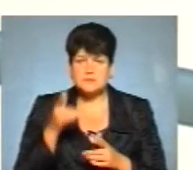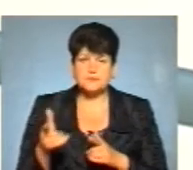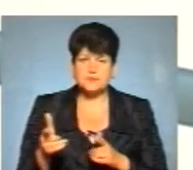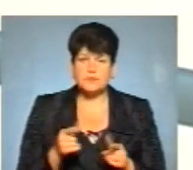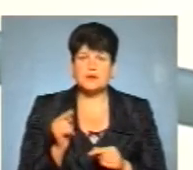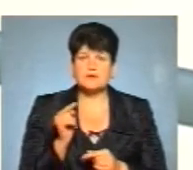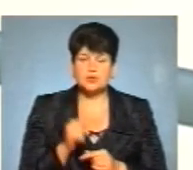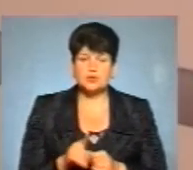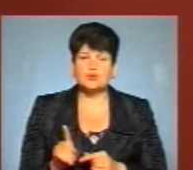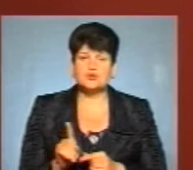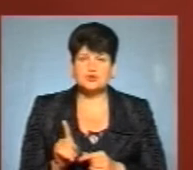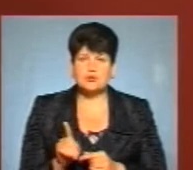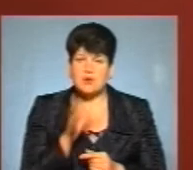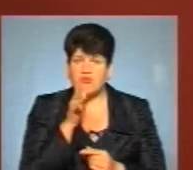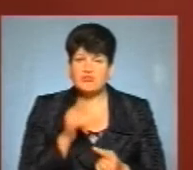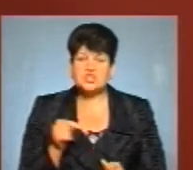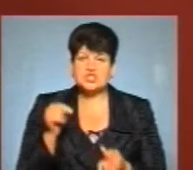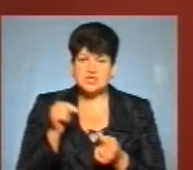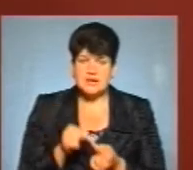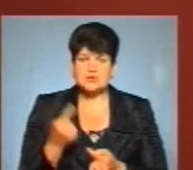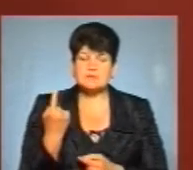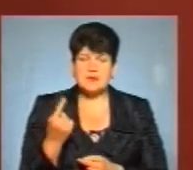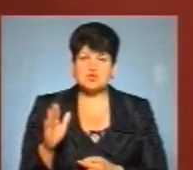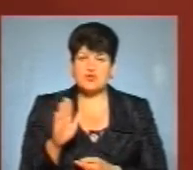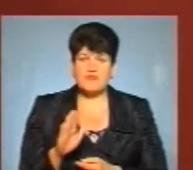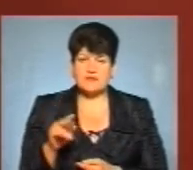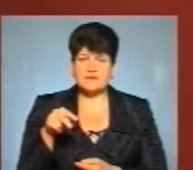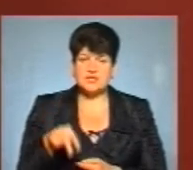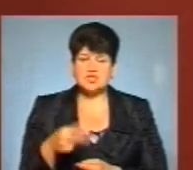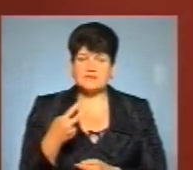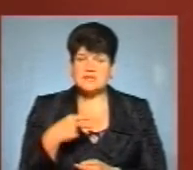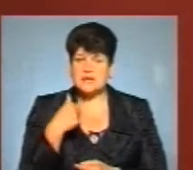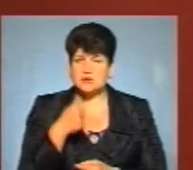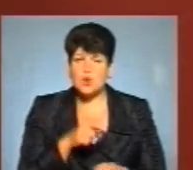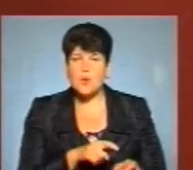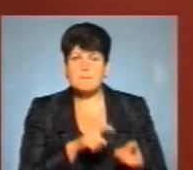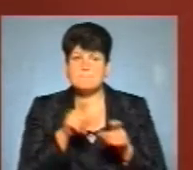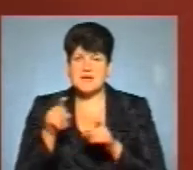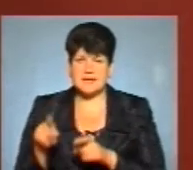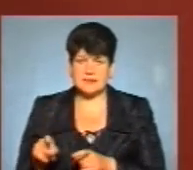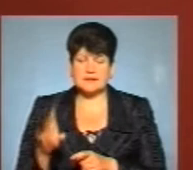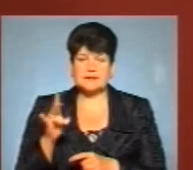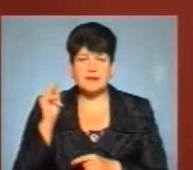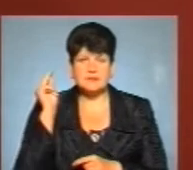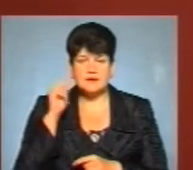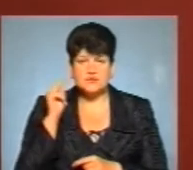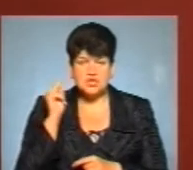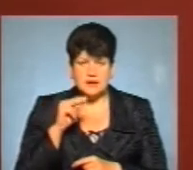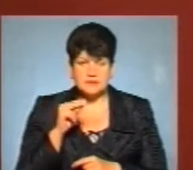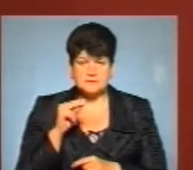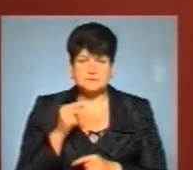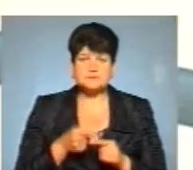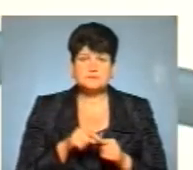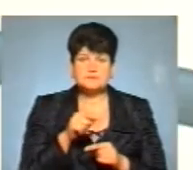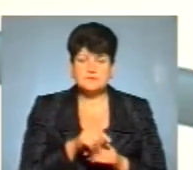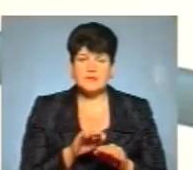того, щоб вчасно, тобто з 1 вересня 2020 року, перейти на навчання от, власне, цих